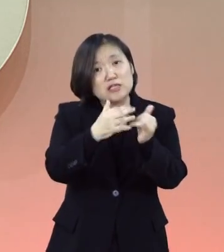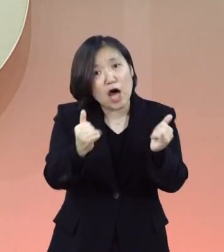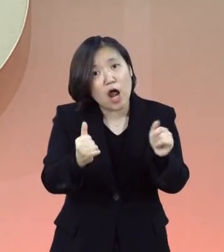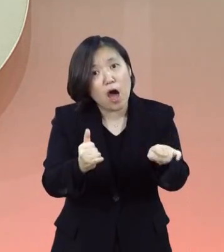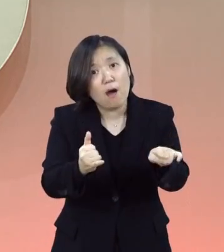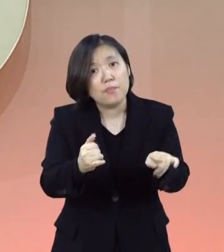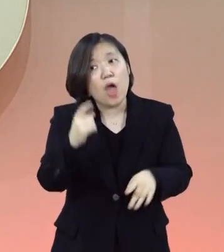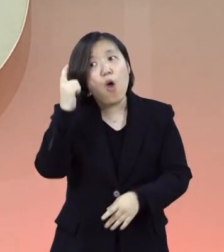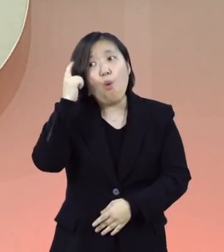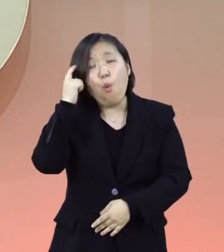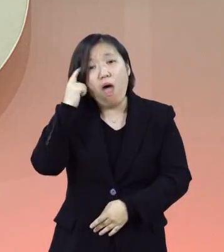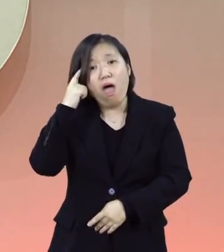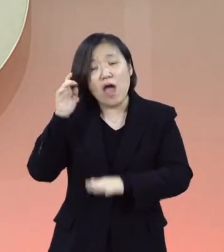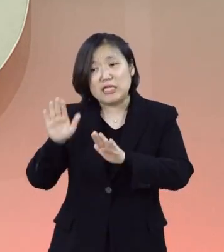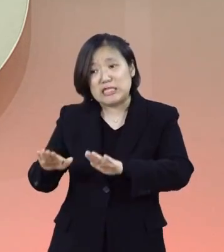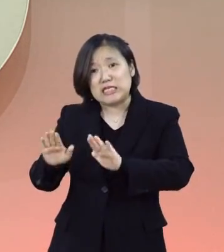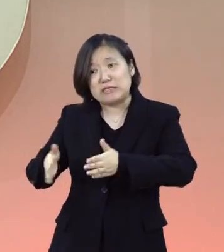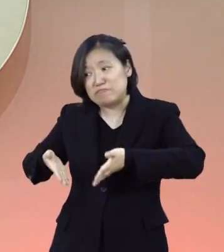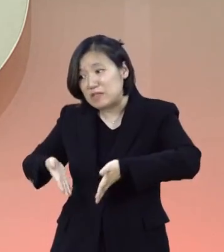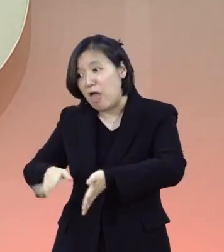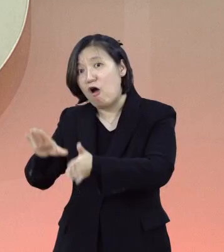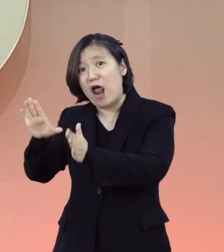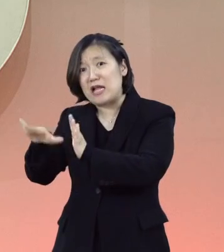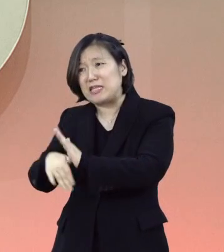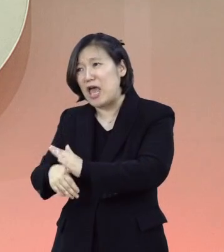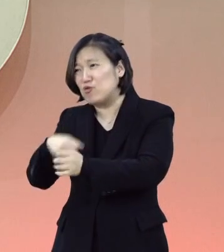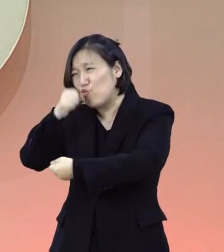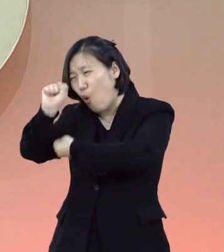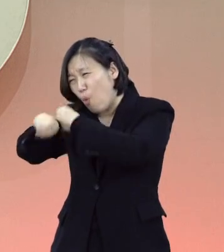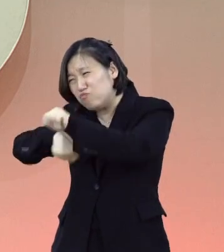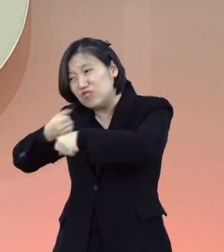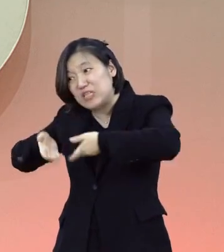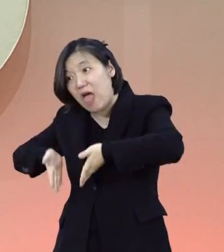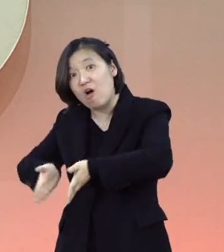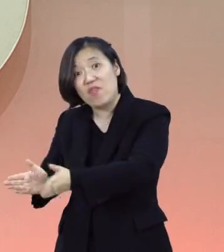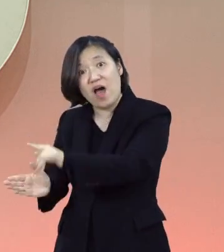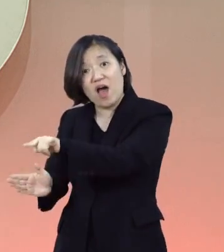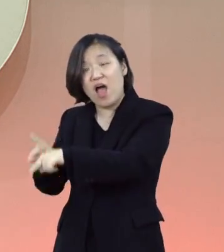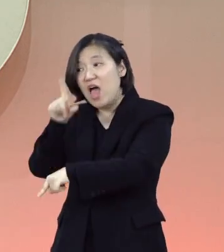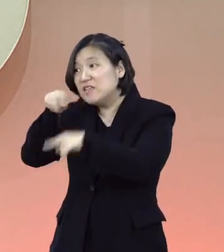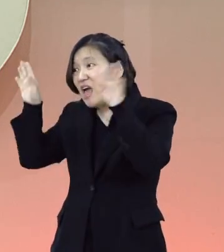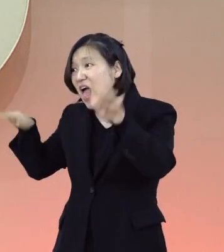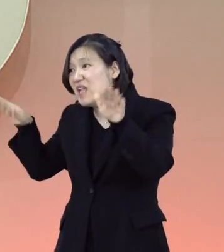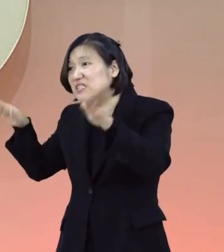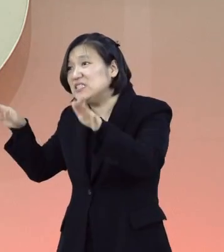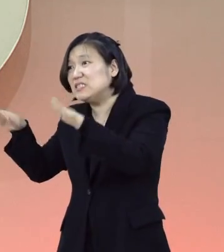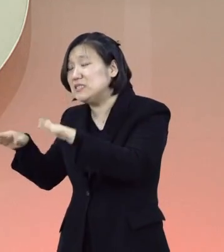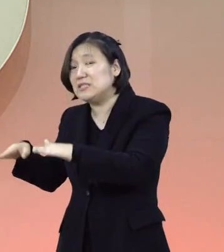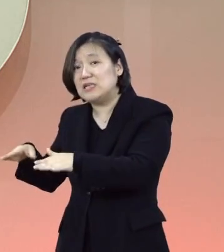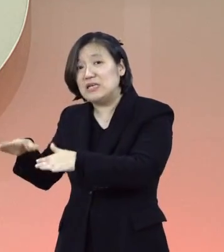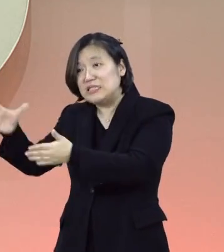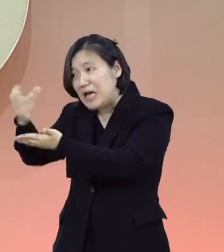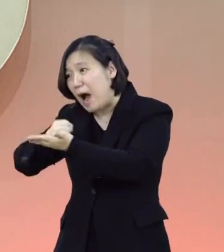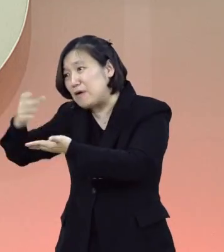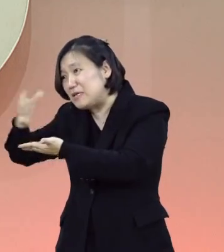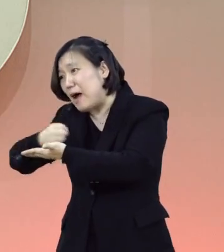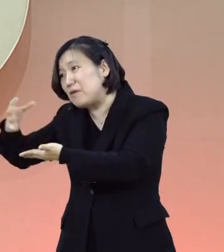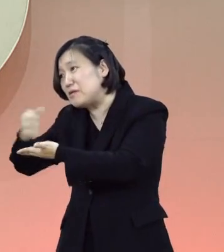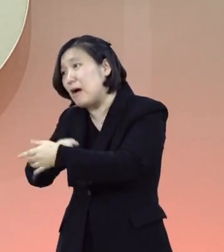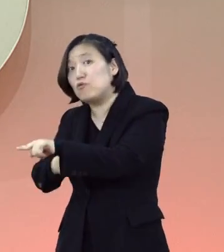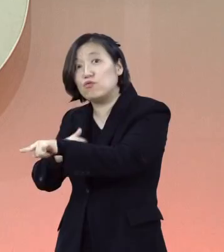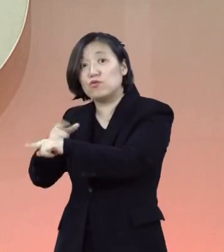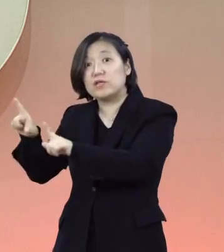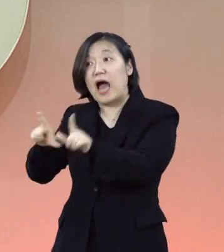생에 저렇게 살쾡이가 돼가지고 새들을 잡고 다니는 겁니까? 라고 했을 때 부처님께서 이와